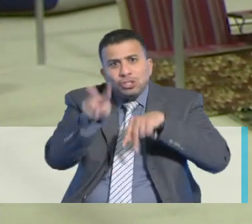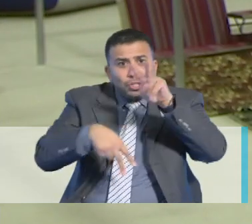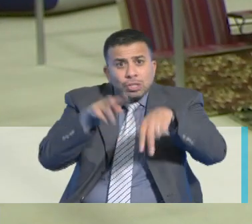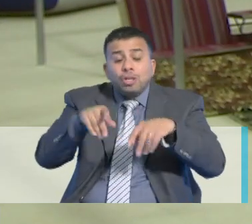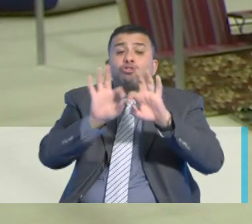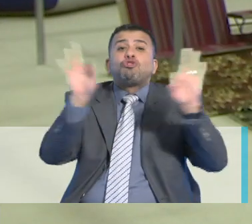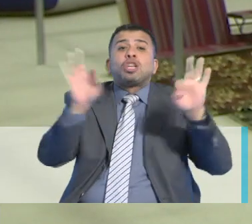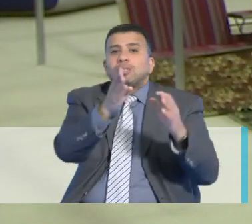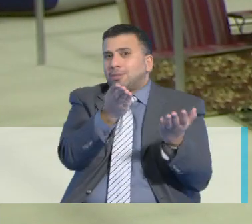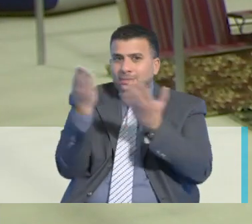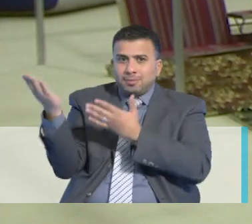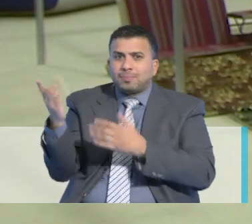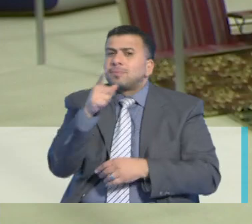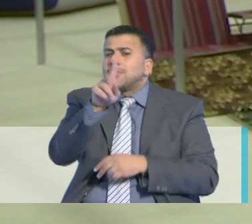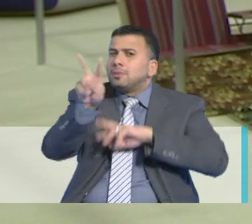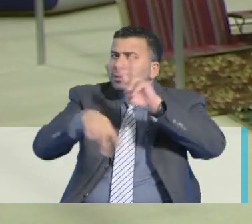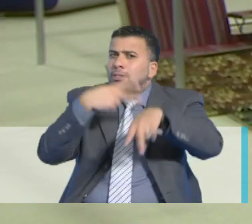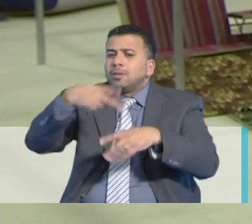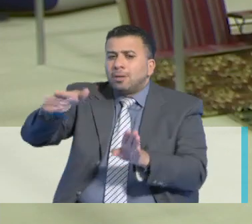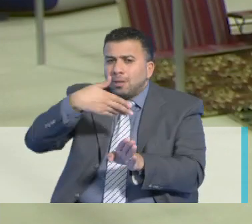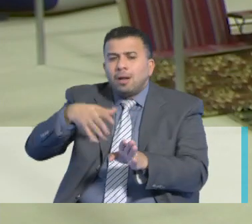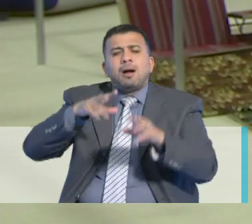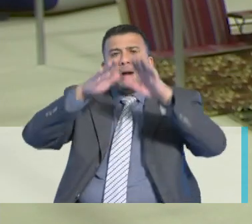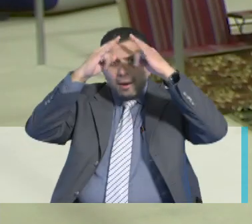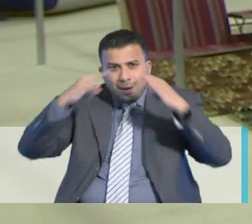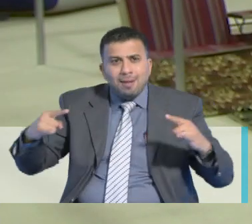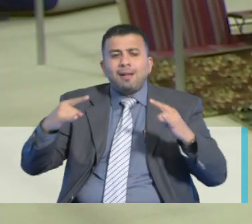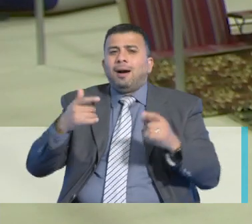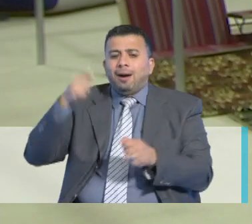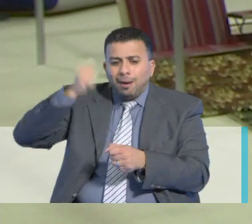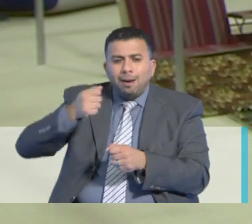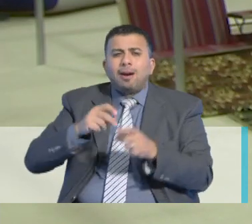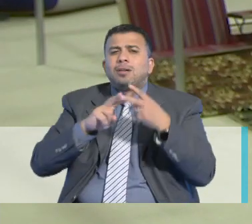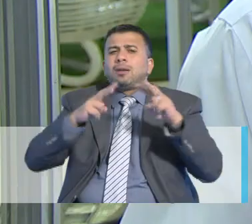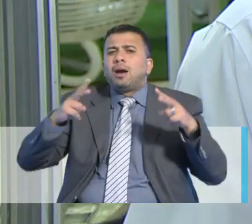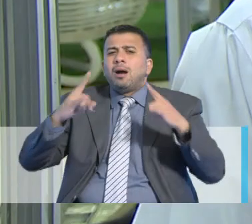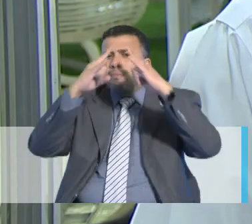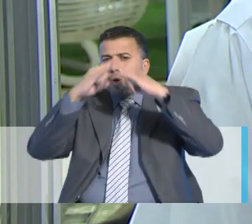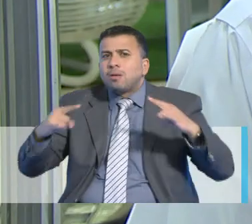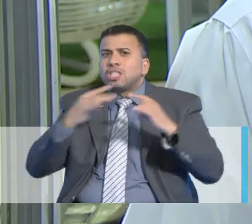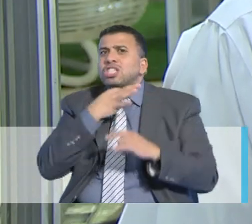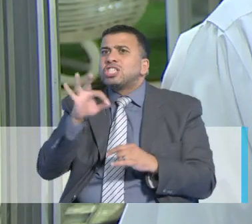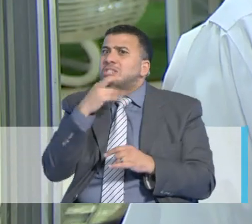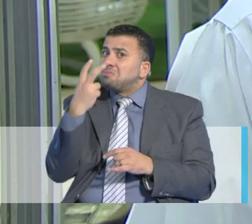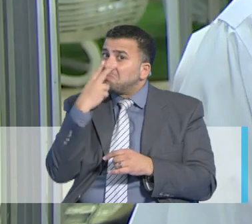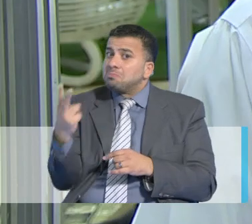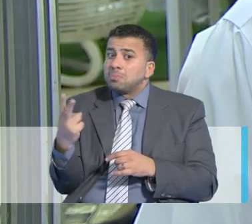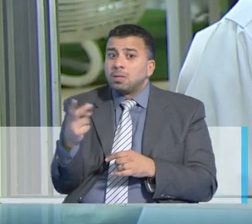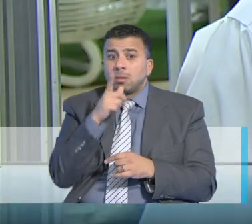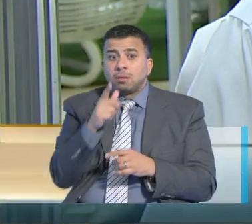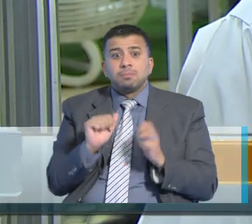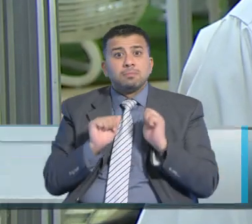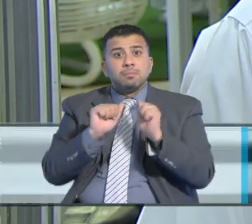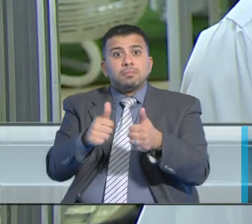لهم متنفس أو يكون لهم مكان يجتمعون فيه يشوفون الصناعات الجديدة في التخييم. ما شاء الله وجدنا